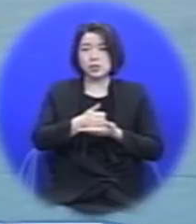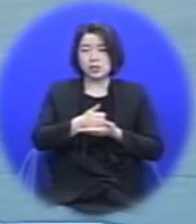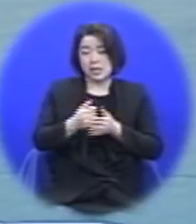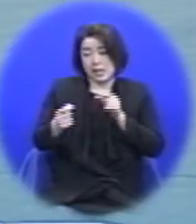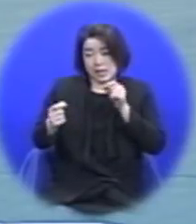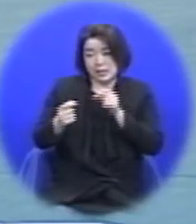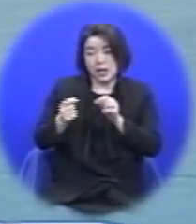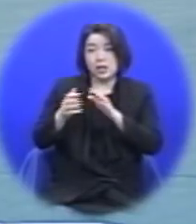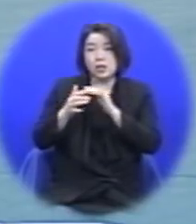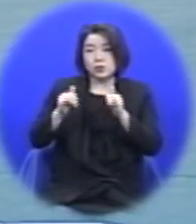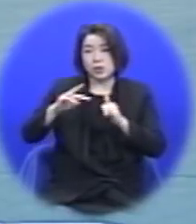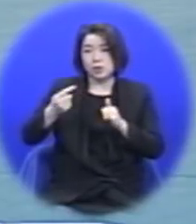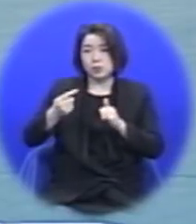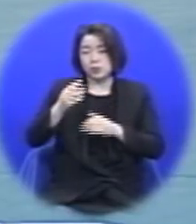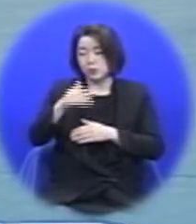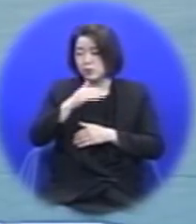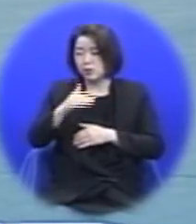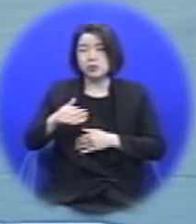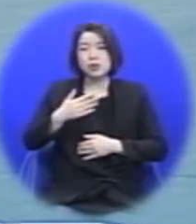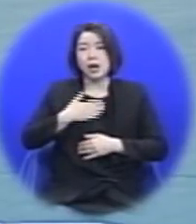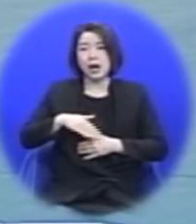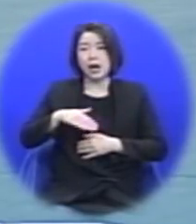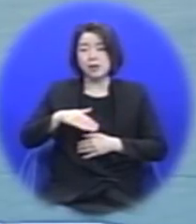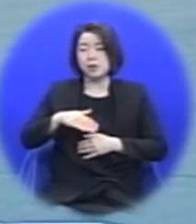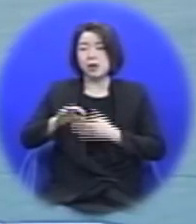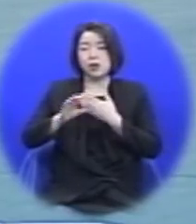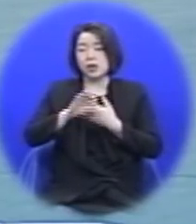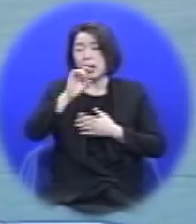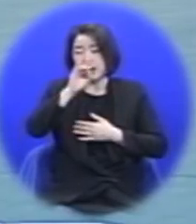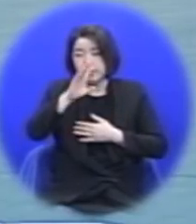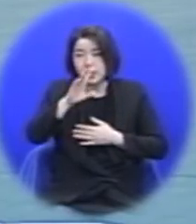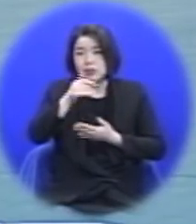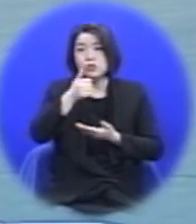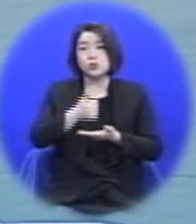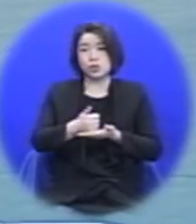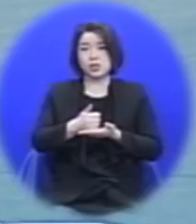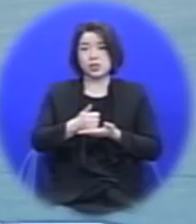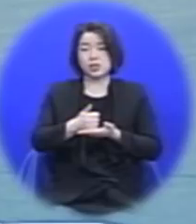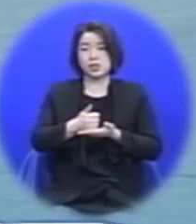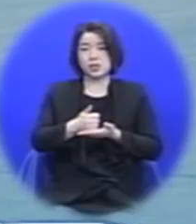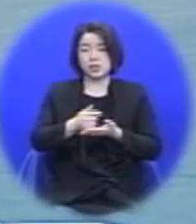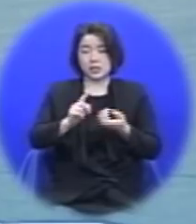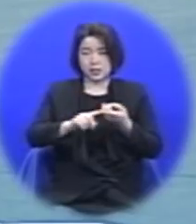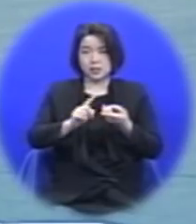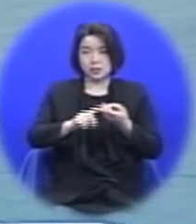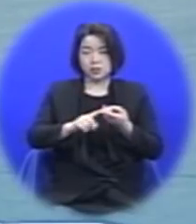가까운 사람조차도 전혀 알게 해서는 안 되는 그런 죄,